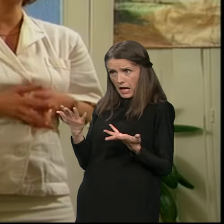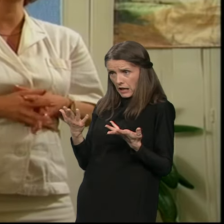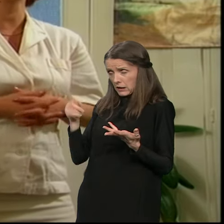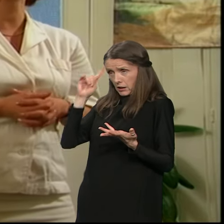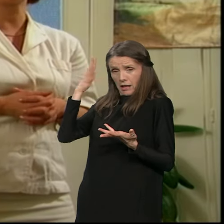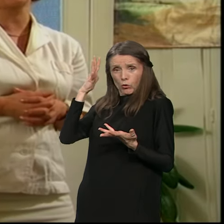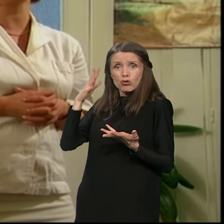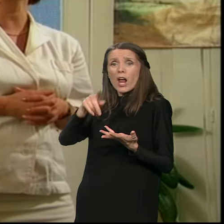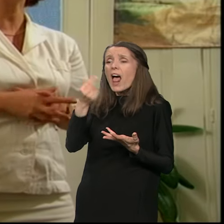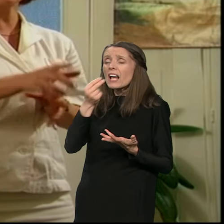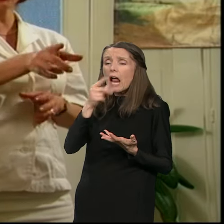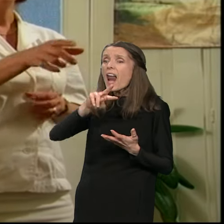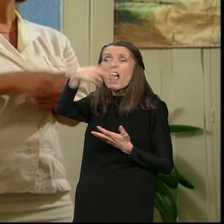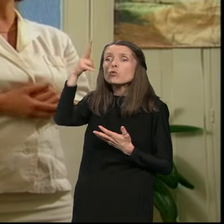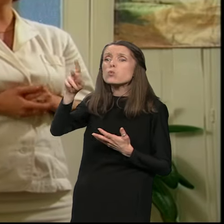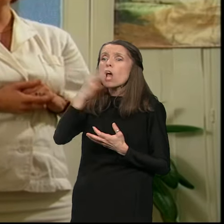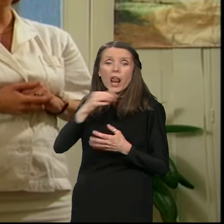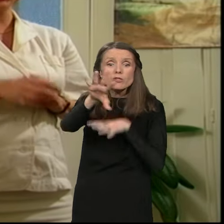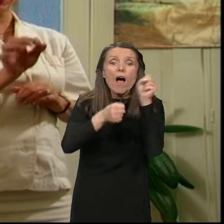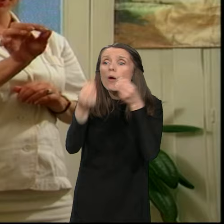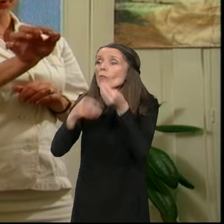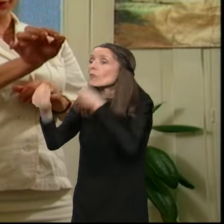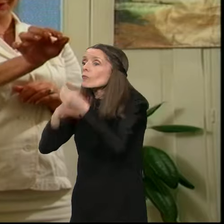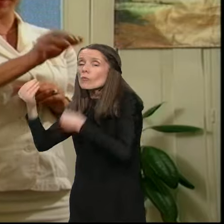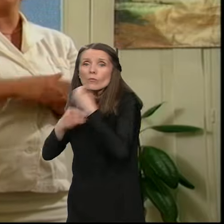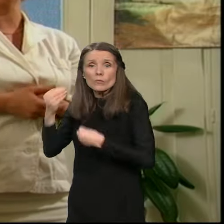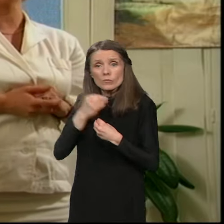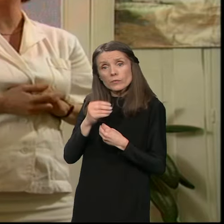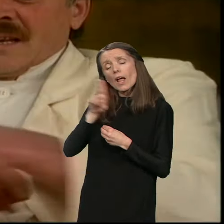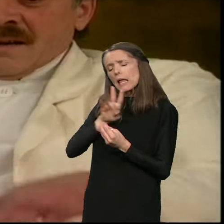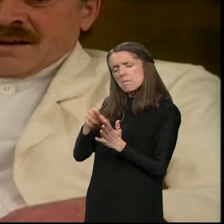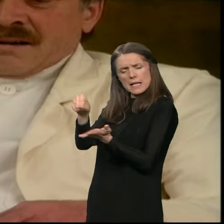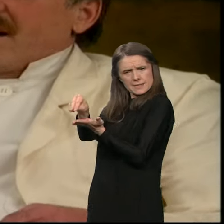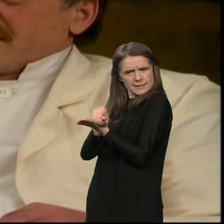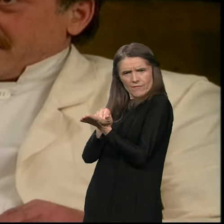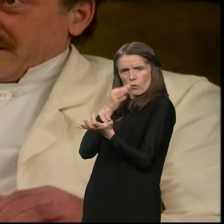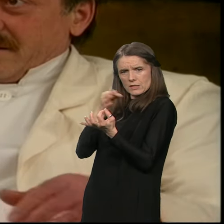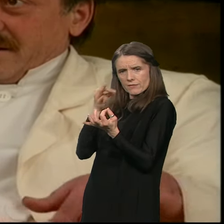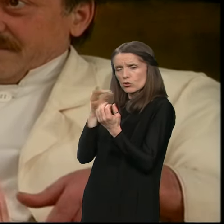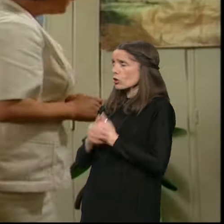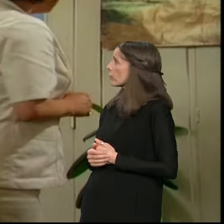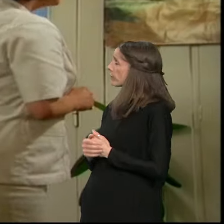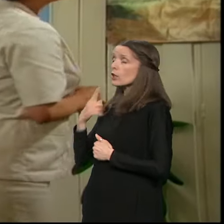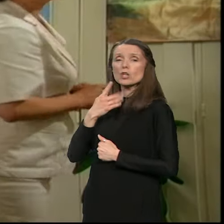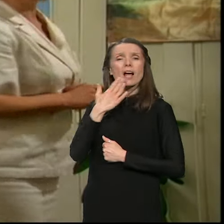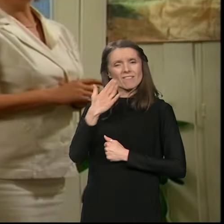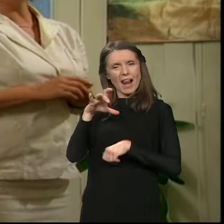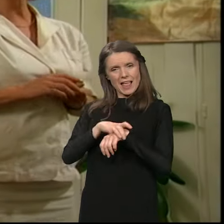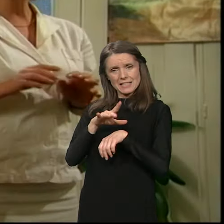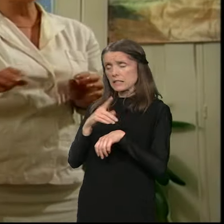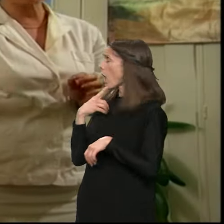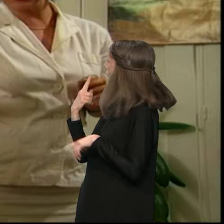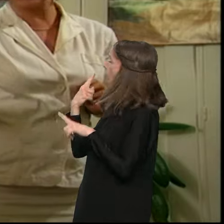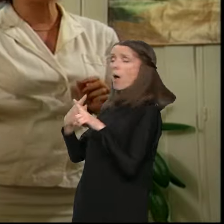uzima tuđu hranu, tuđe lekove. U ostalom, imate sve to tačno zabeleženo ovde. Hvala, sestro Antonija. Molim. I